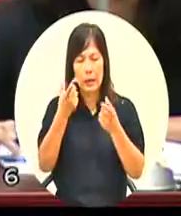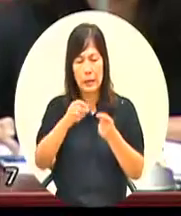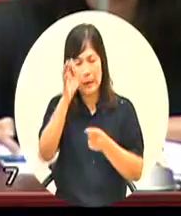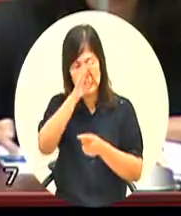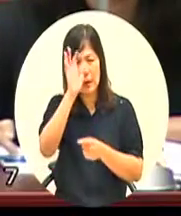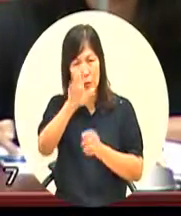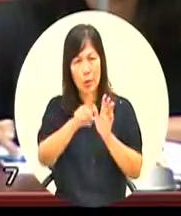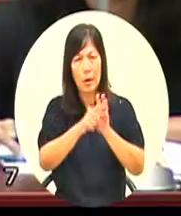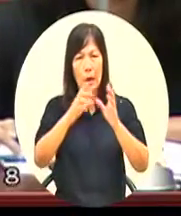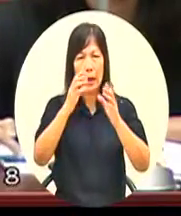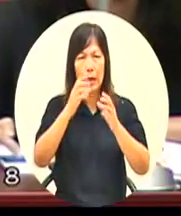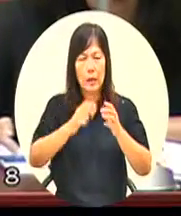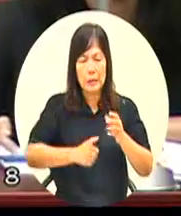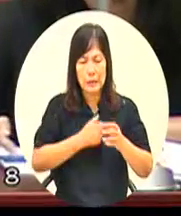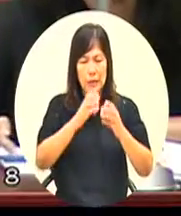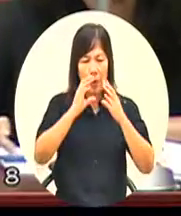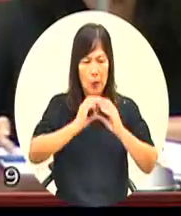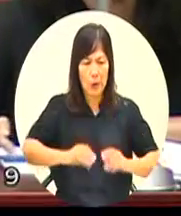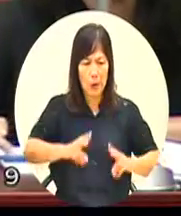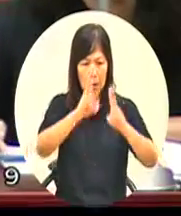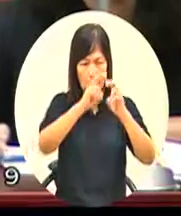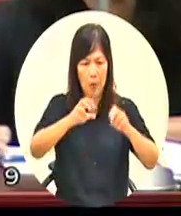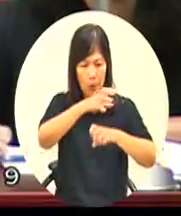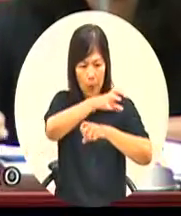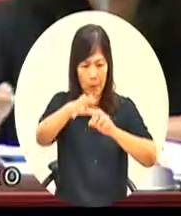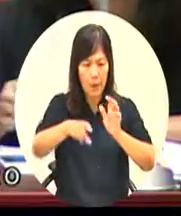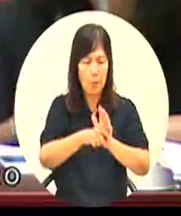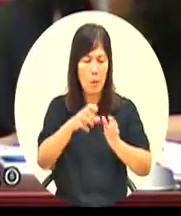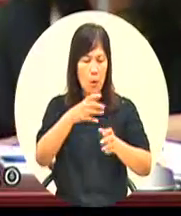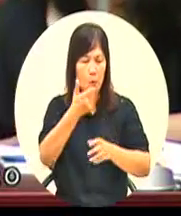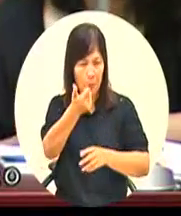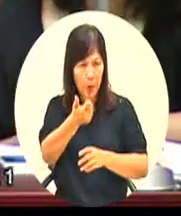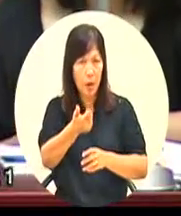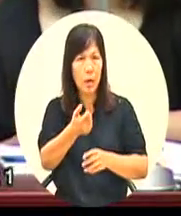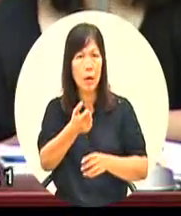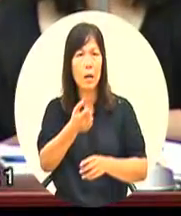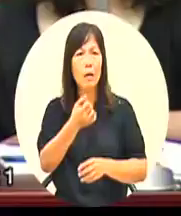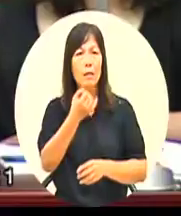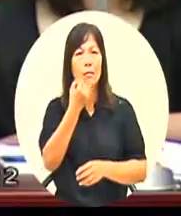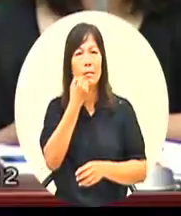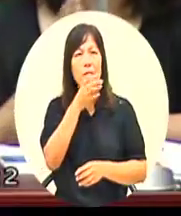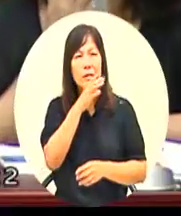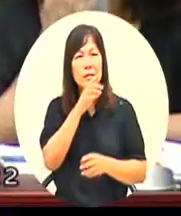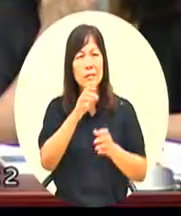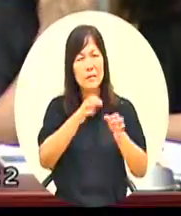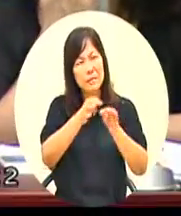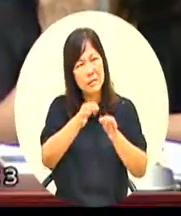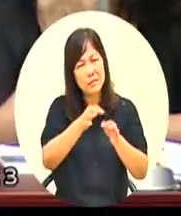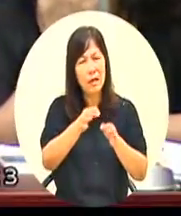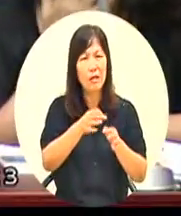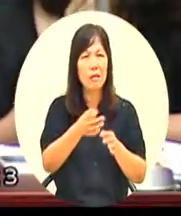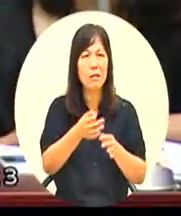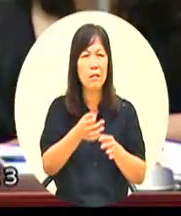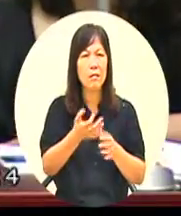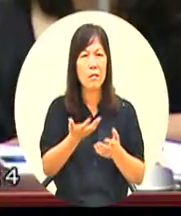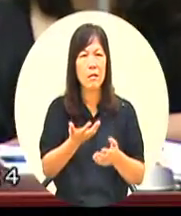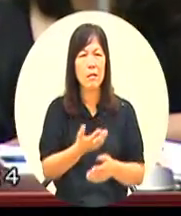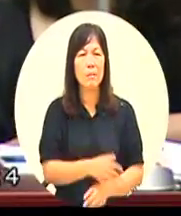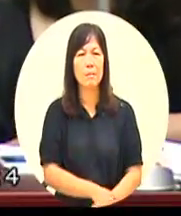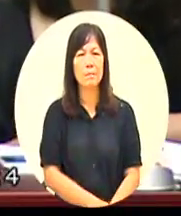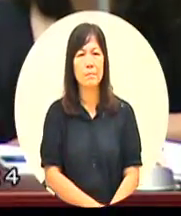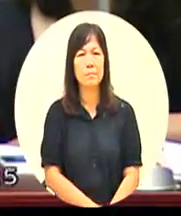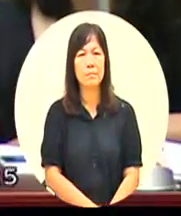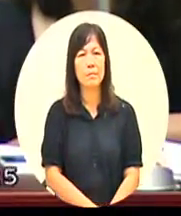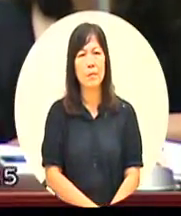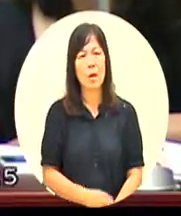因为孔庙它的周边，它虽然它的环境很好，可是它周边的那个商业的部分，其实是我